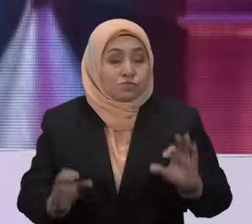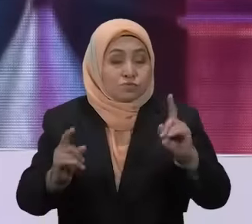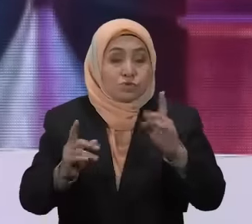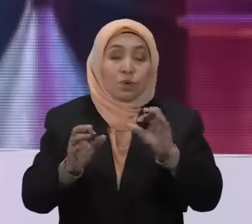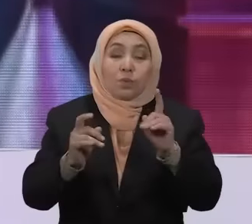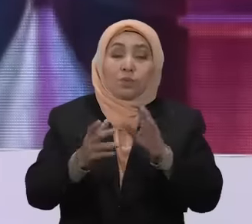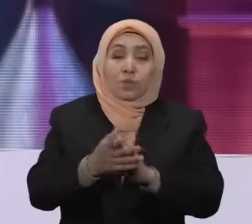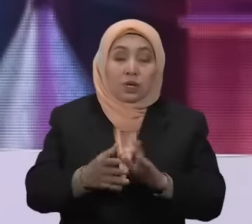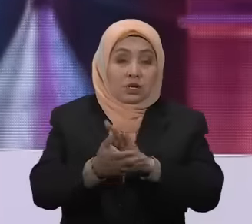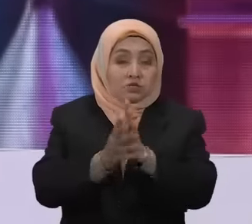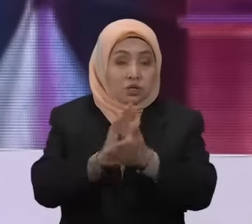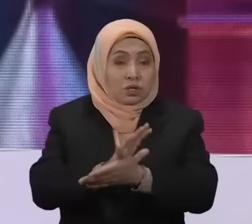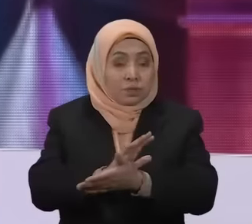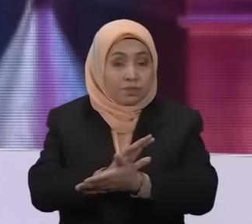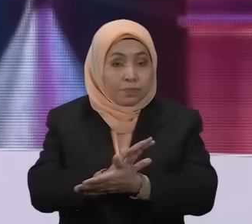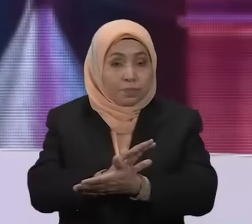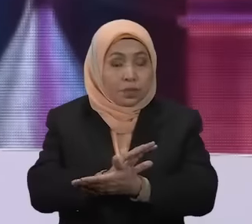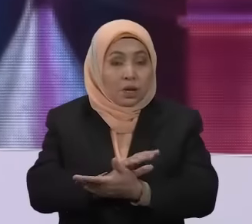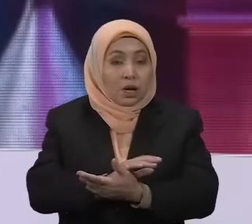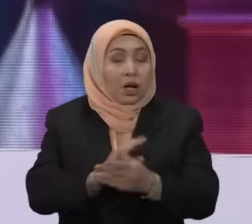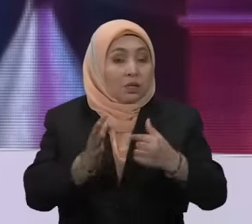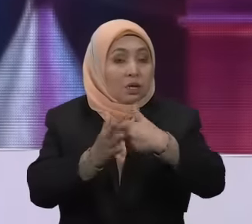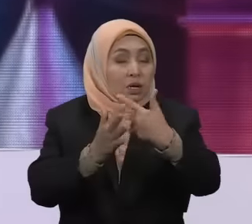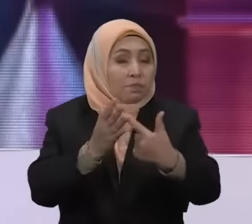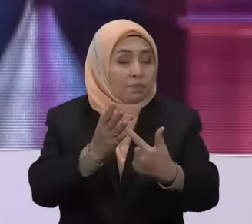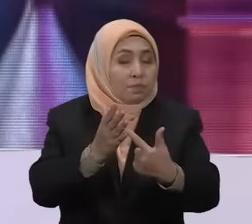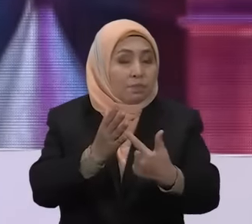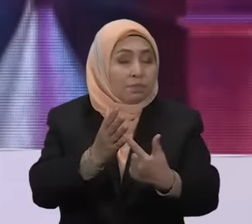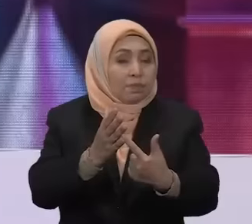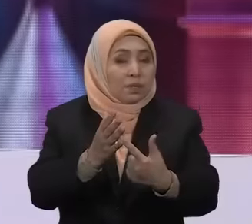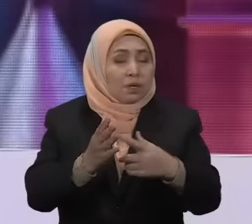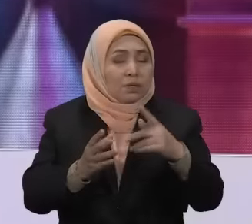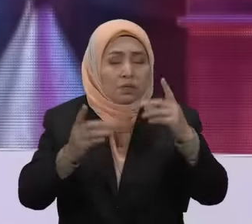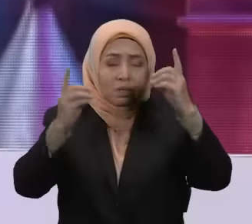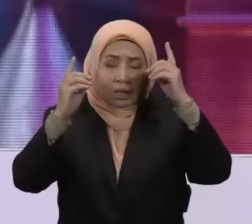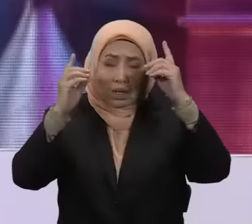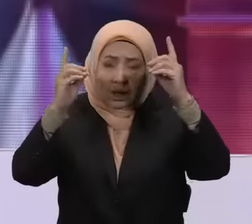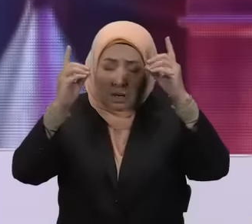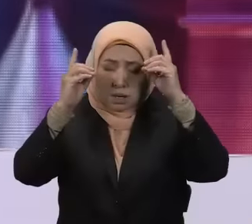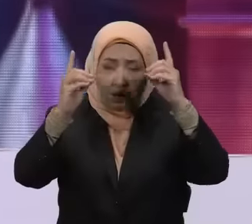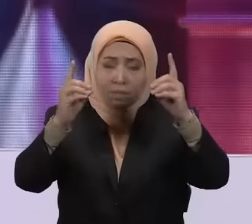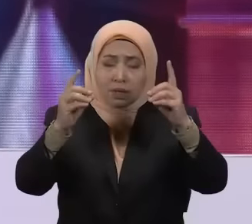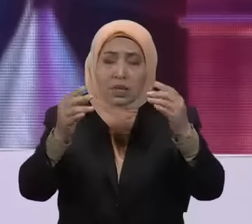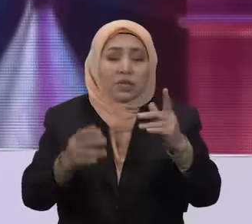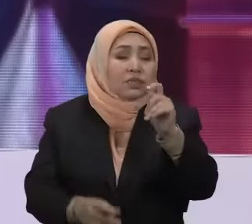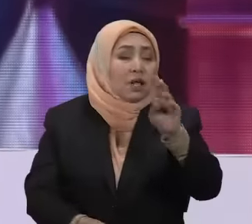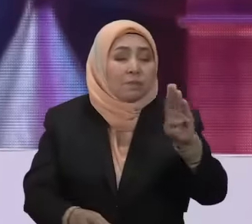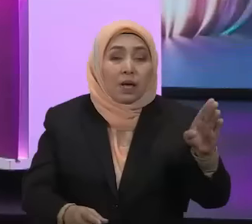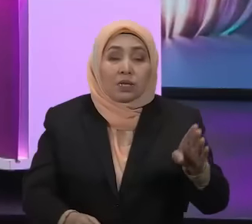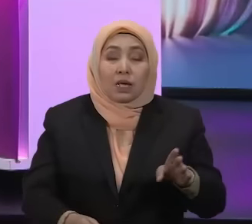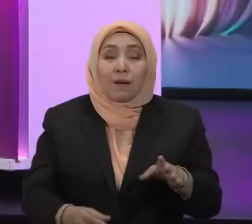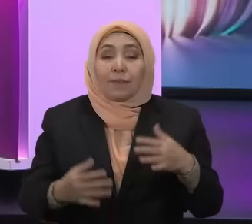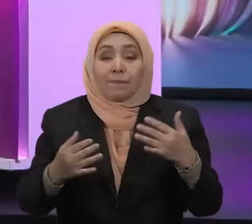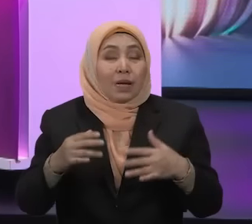Allahumma labbaik, labbaik la syarika lak labbaik. Antara talbiyah safasa. Betul Ustaz. Yang bermain-main di